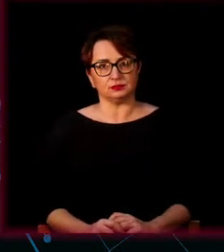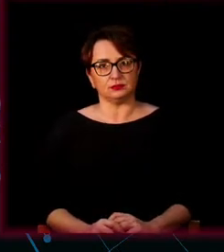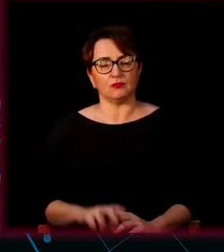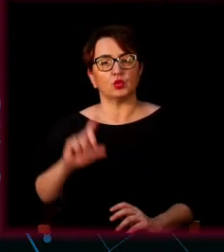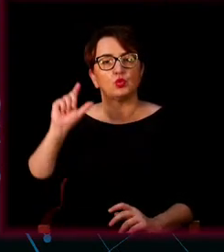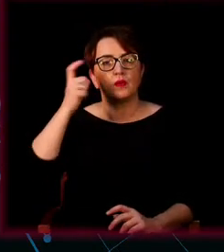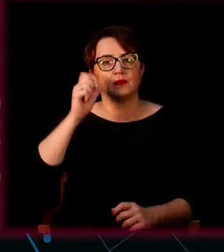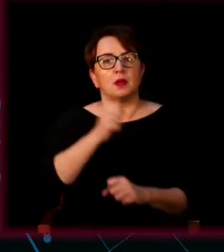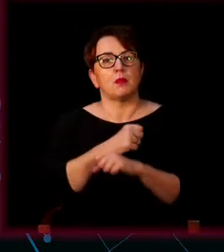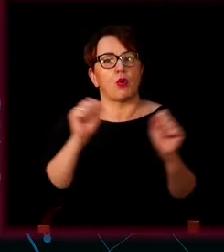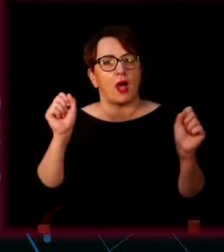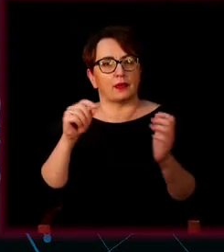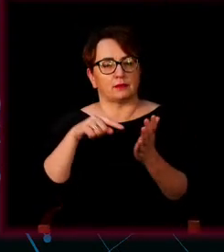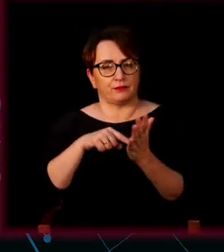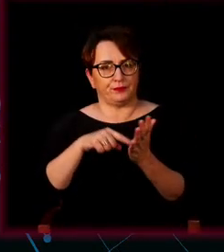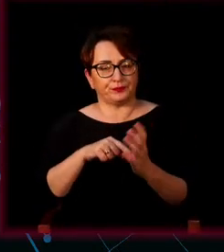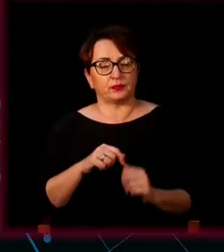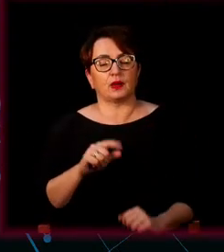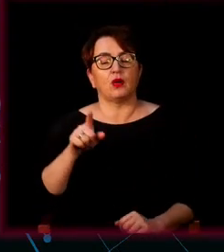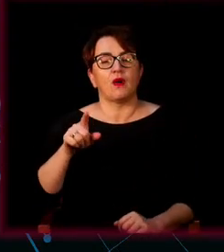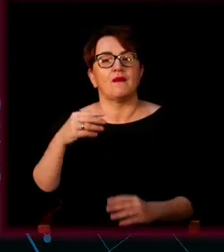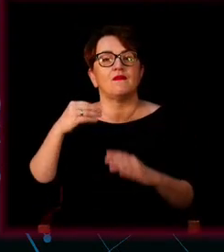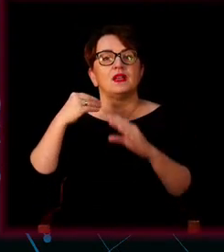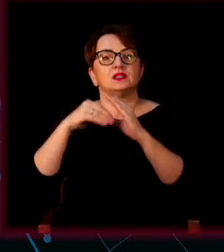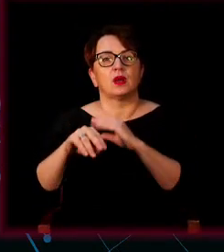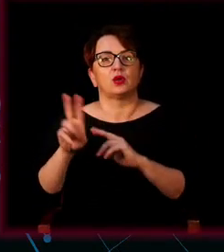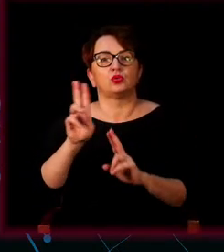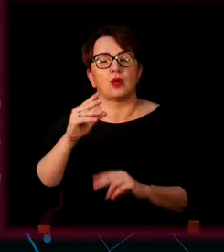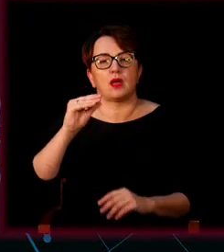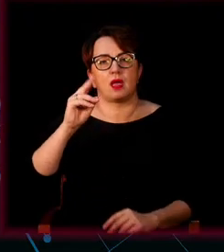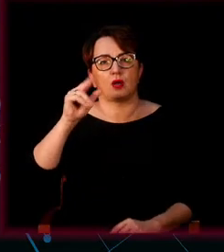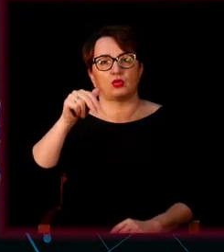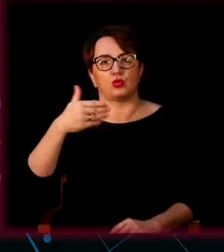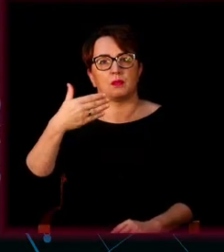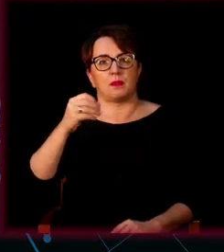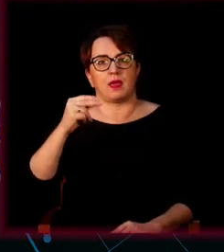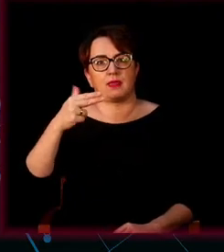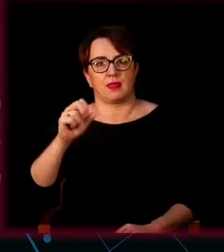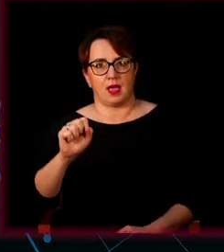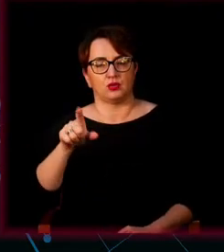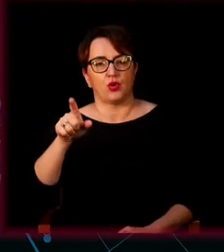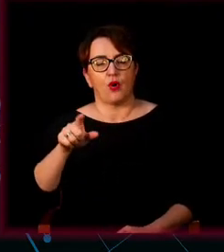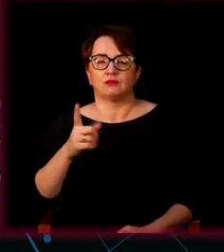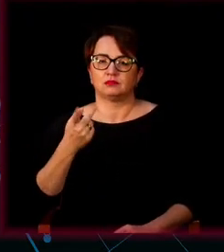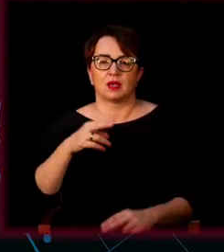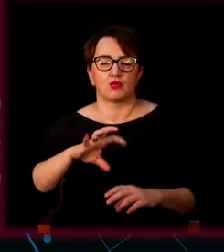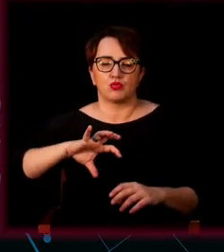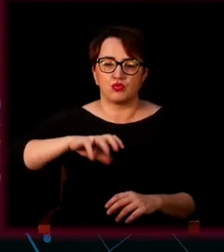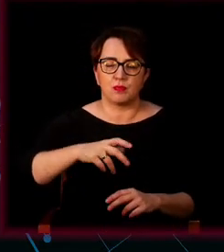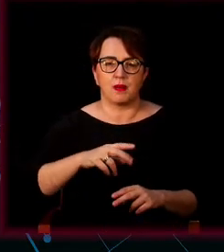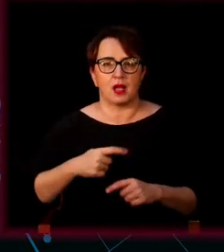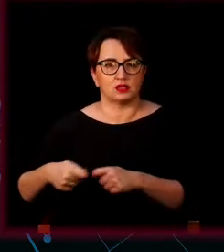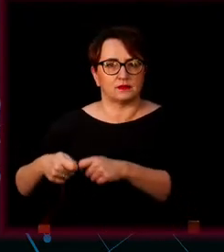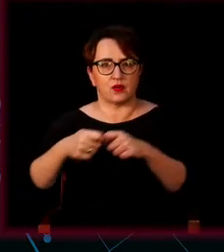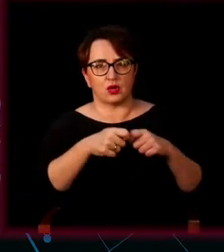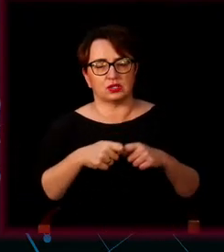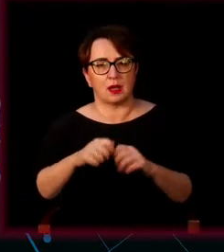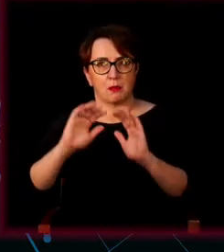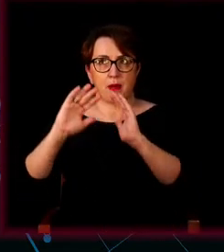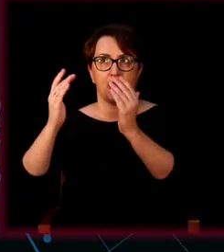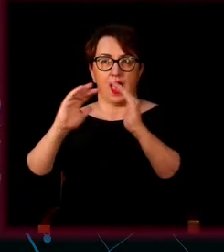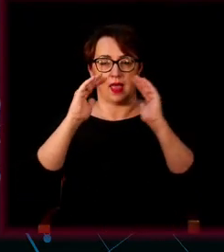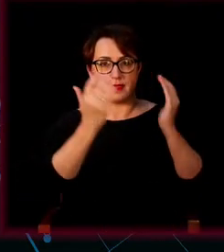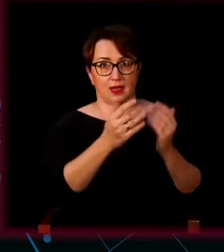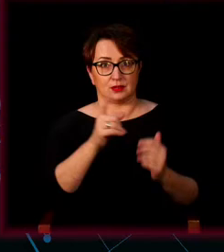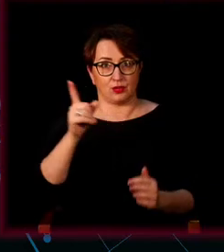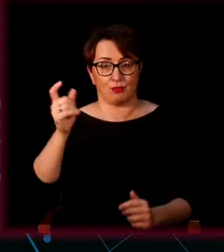Główny bohater tej powieści, Genli Ai, jest wysłannikiem ekumeny, która jest taką liberalną federacją planet, pomysłem